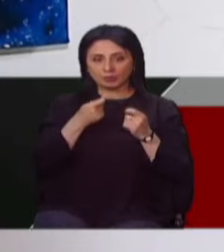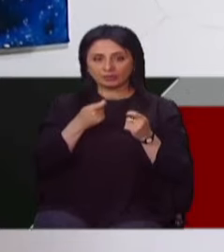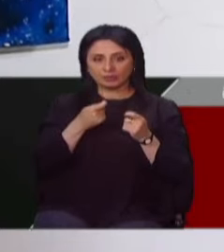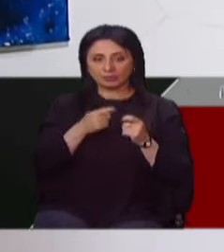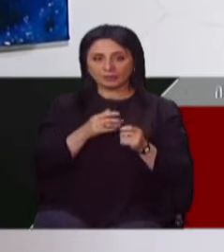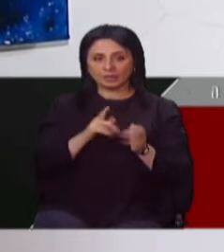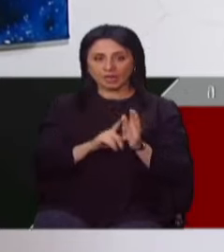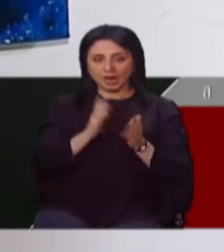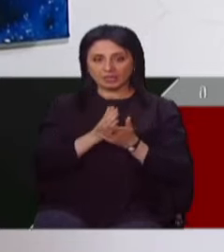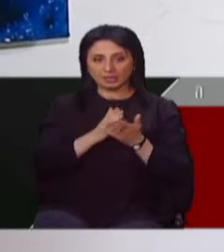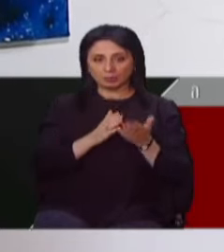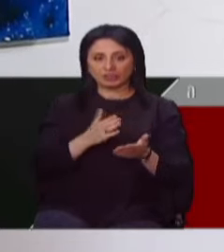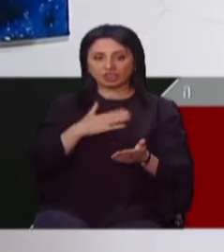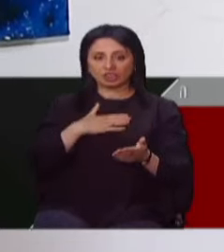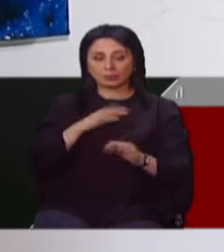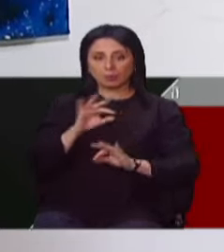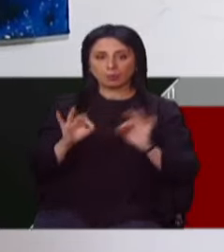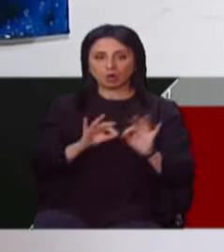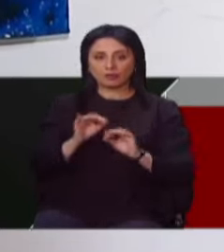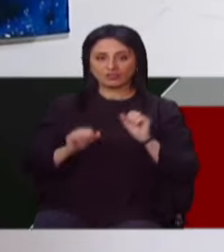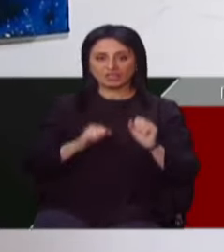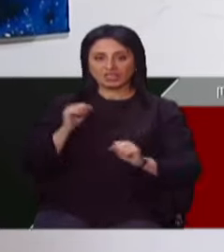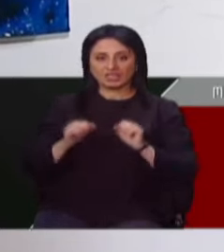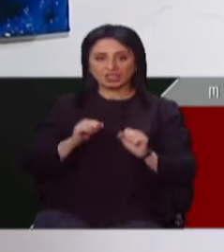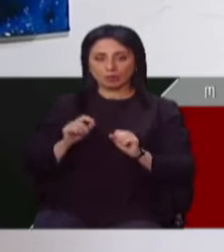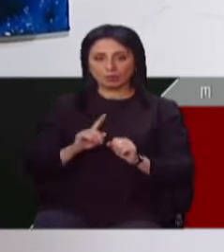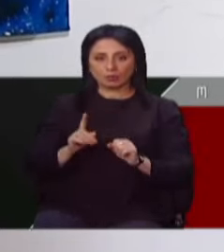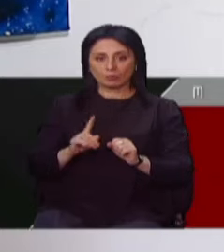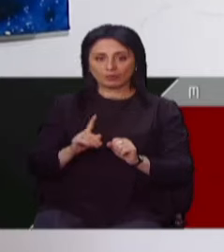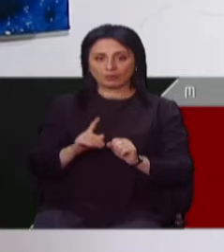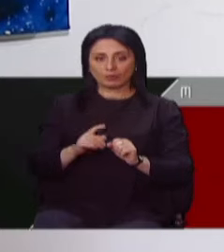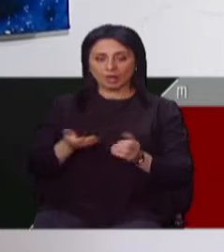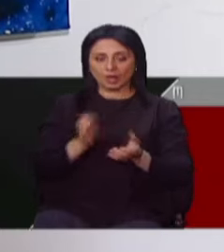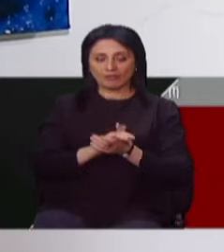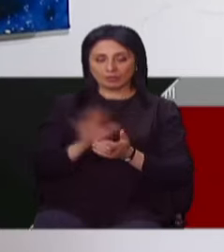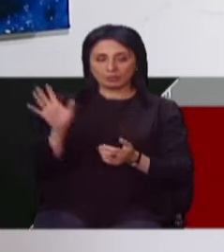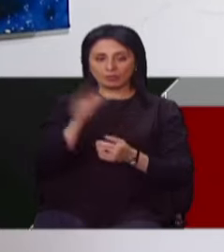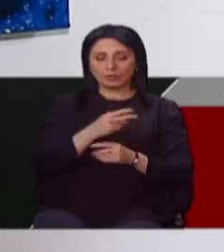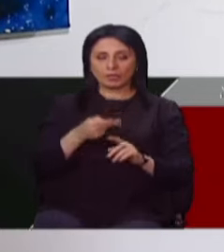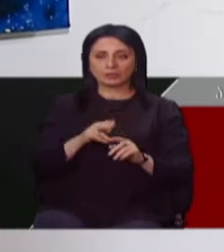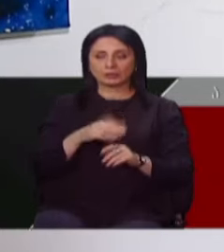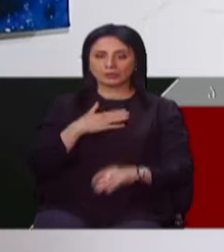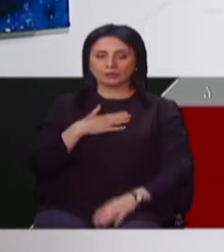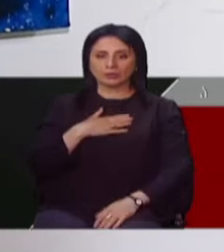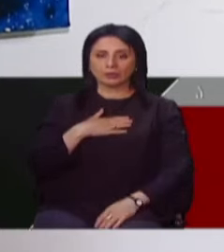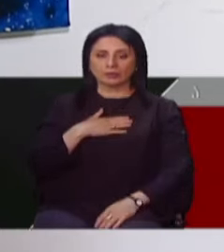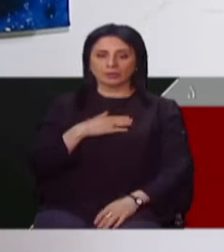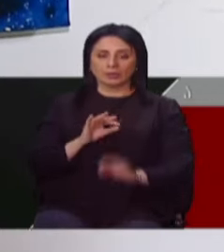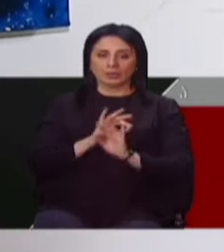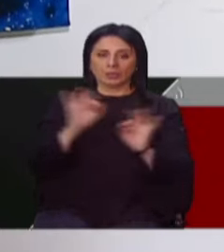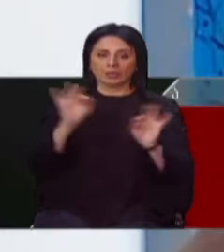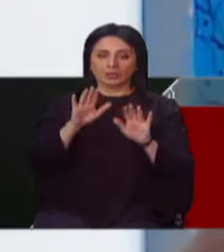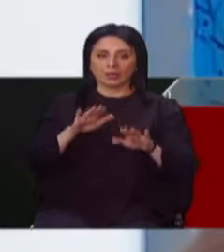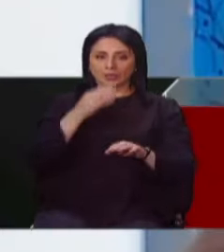მუნიციპალიტეტშია დაარსებობს, ჩემი პროექტებით ვცდილობ, რომ ანუ გავაცნო ყველას ეს ჩვენი